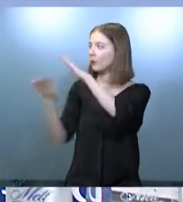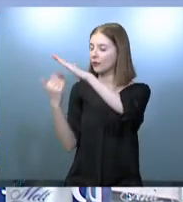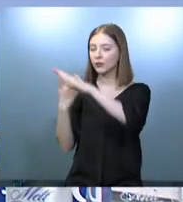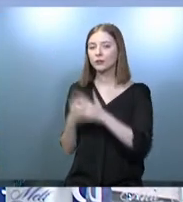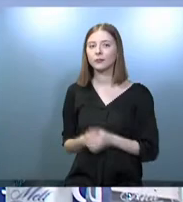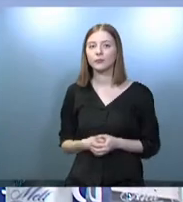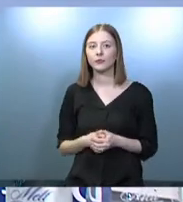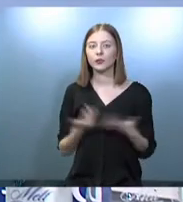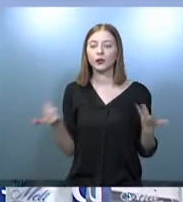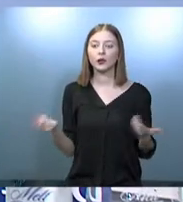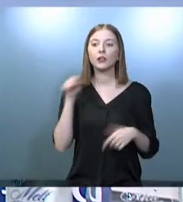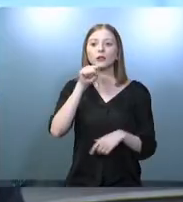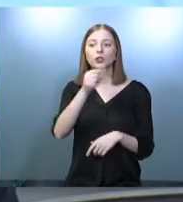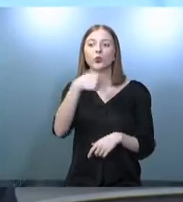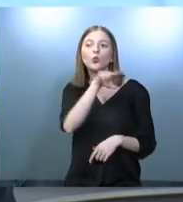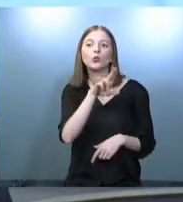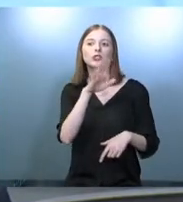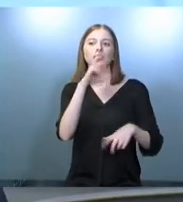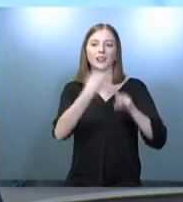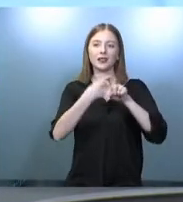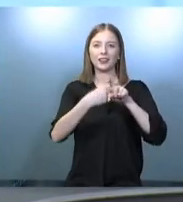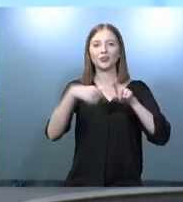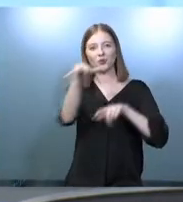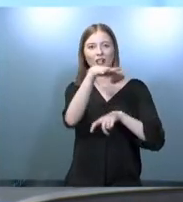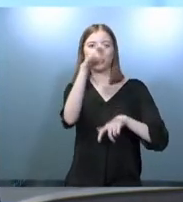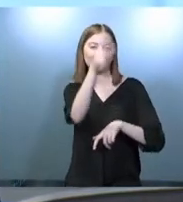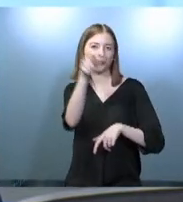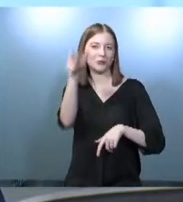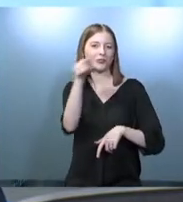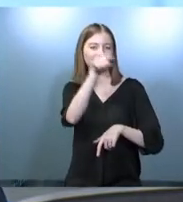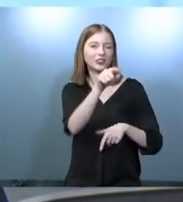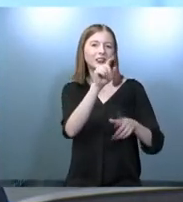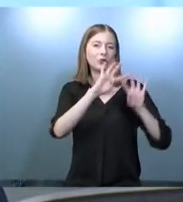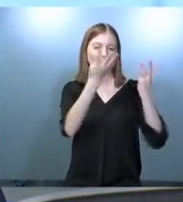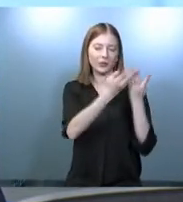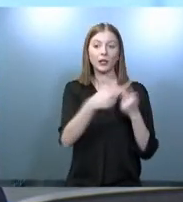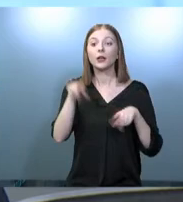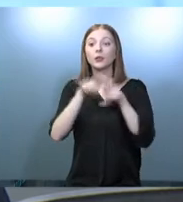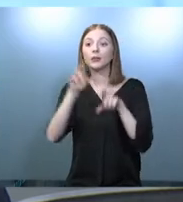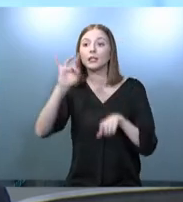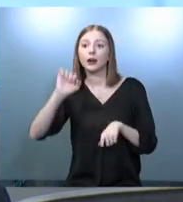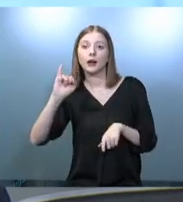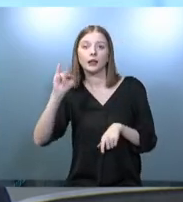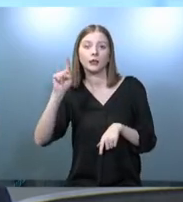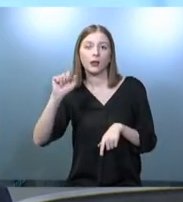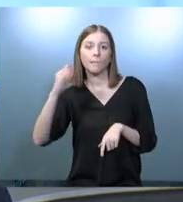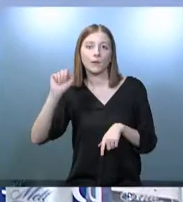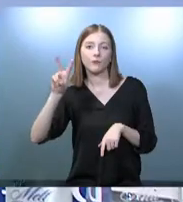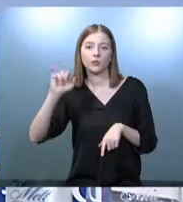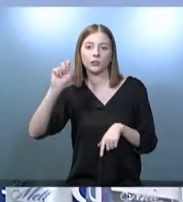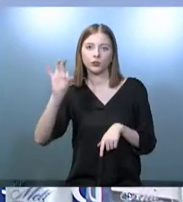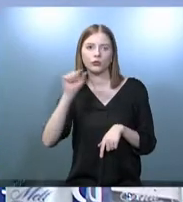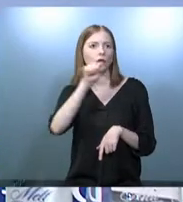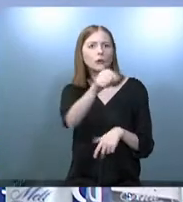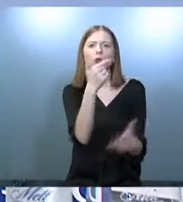už Kėdainių krašto žmonės ir darbo partijos atstovas Juozas Gaidamavičius. Kodėl jūs ir kodėl jūsų